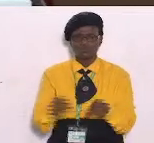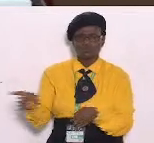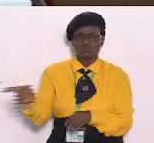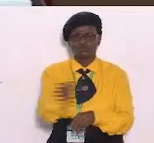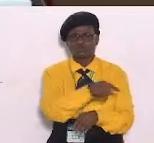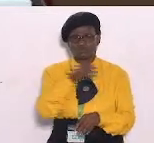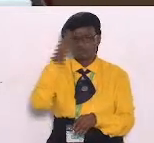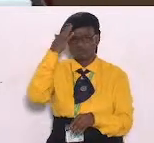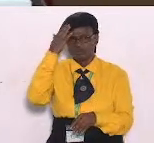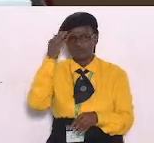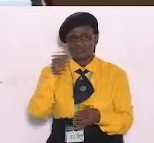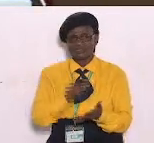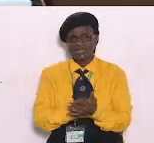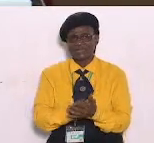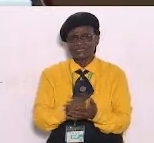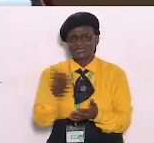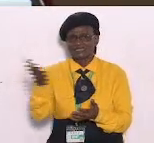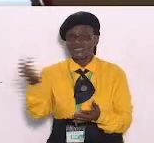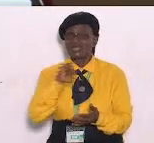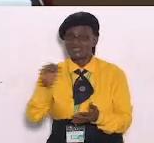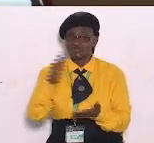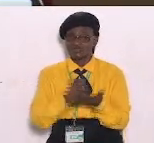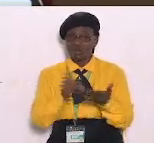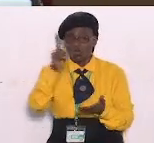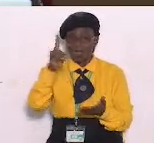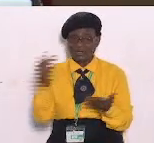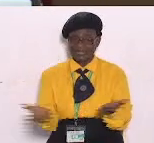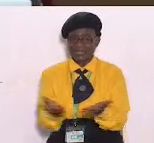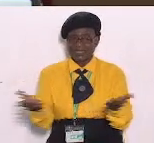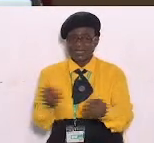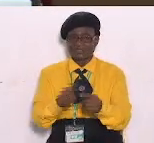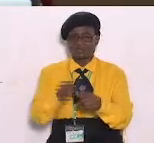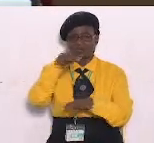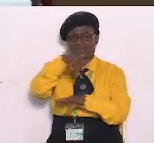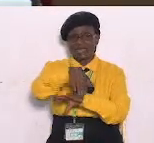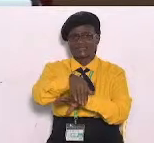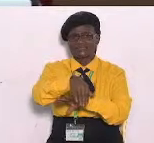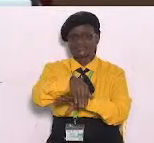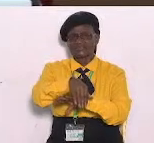savez-vous que qu'il y a quelqu'un ici cette